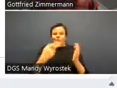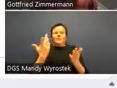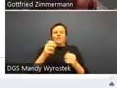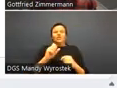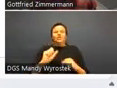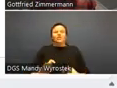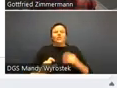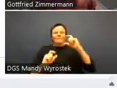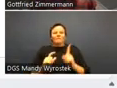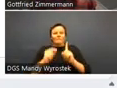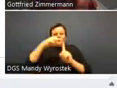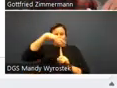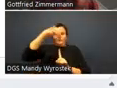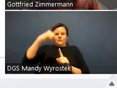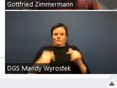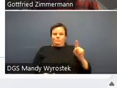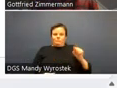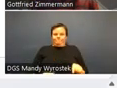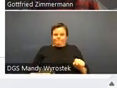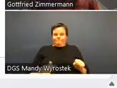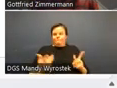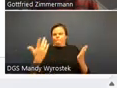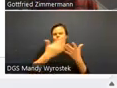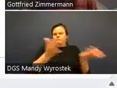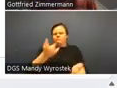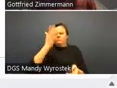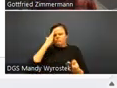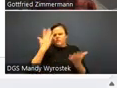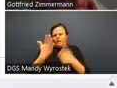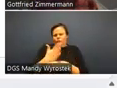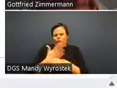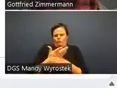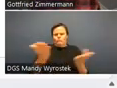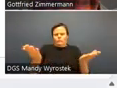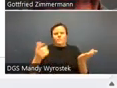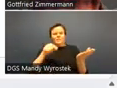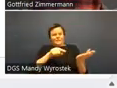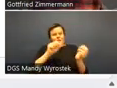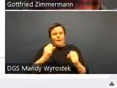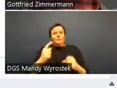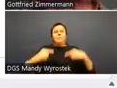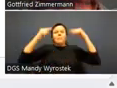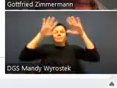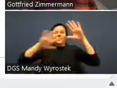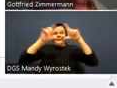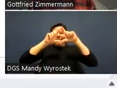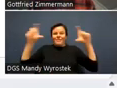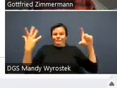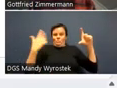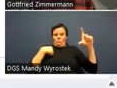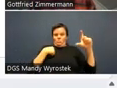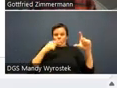die Alt-Taste drücke. Alt. Und dann erscheinen hier, sehen Sie,